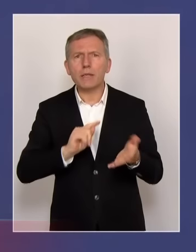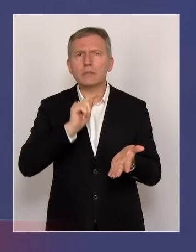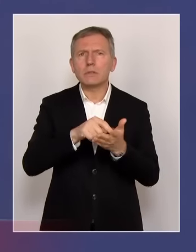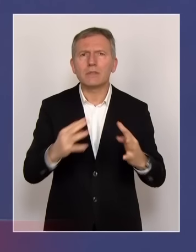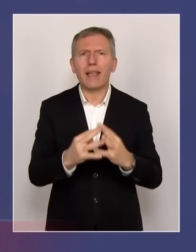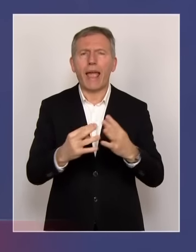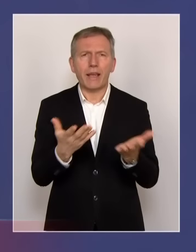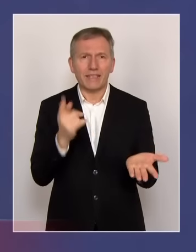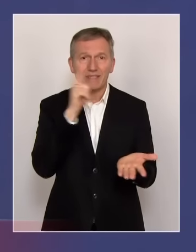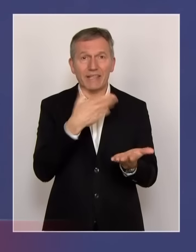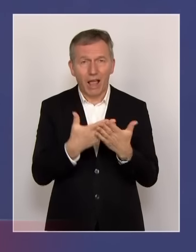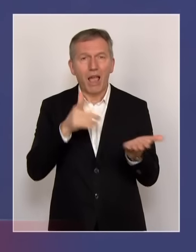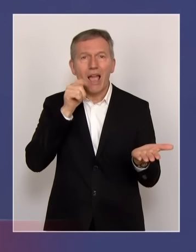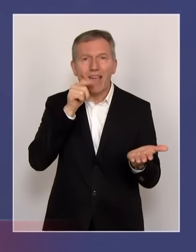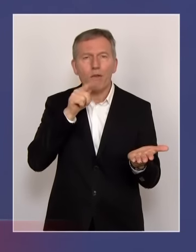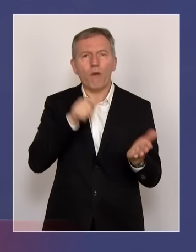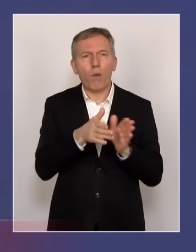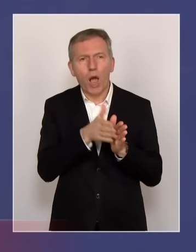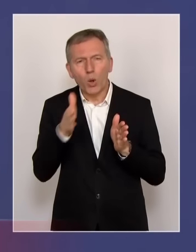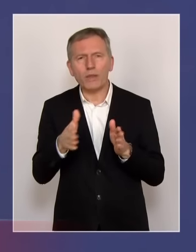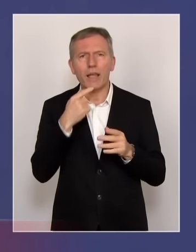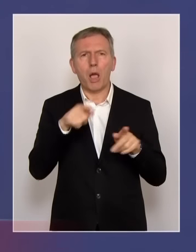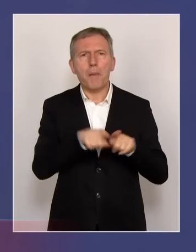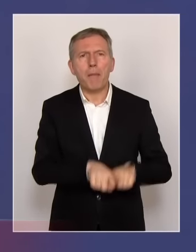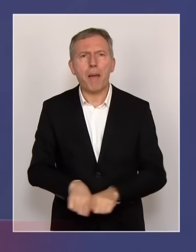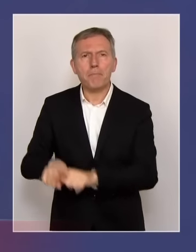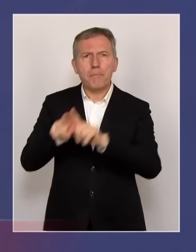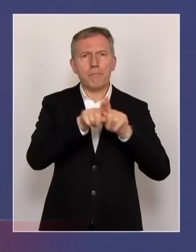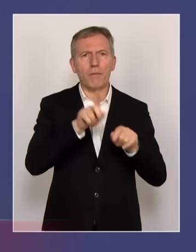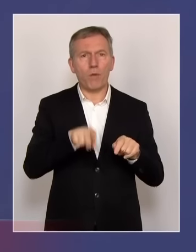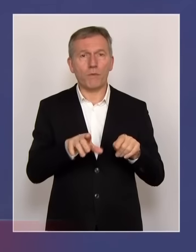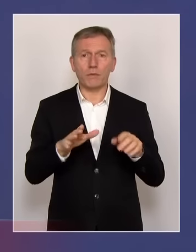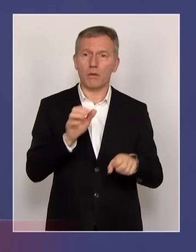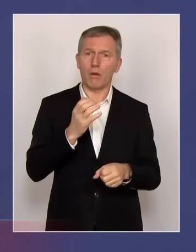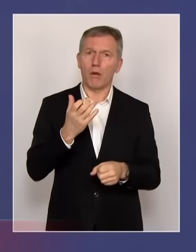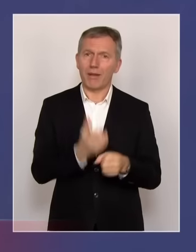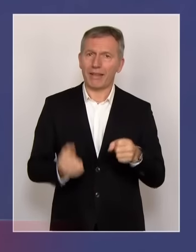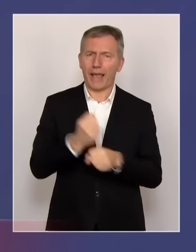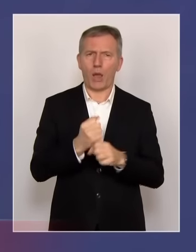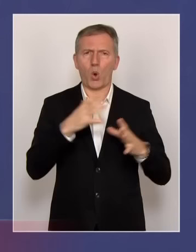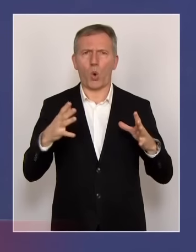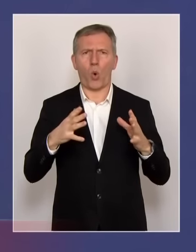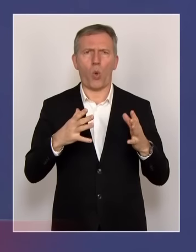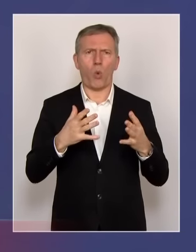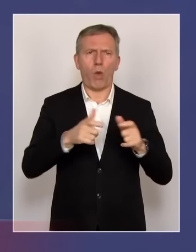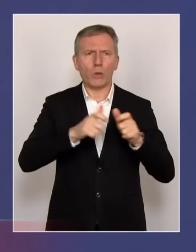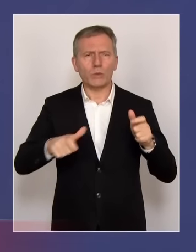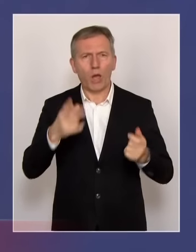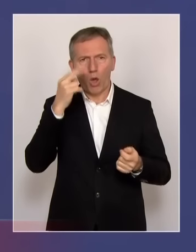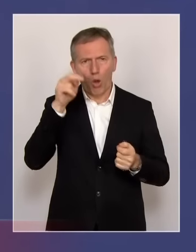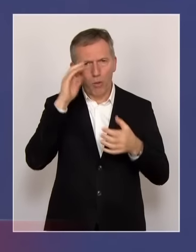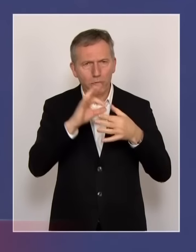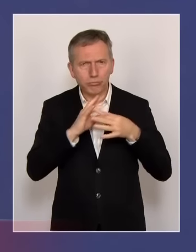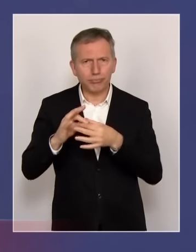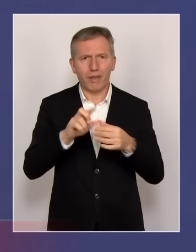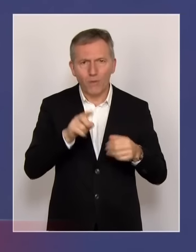Donc oui, cet effort va aussi passer par de la standardisation le fait de construire des grands champions et donc de la consolidation européenne et l'organisation d'une